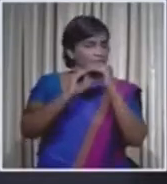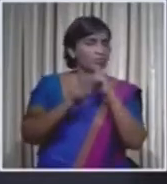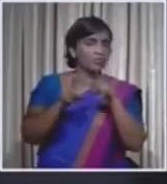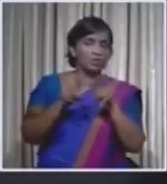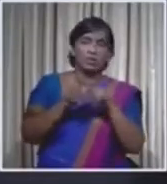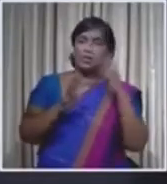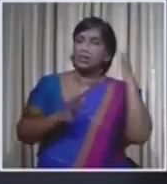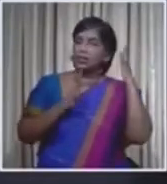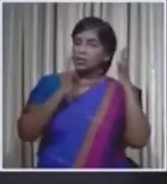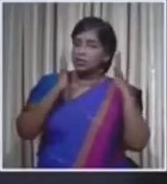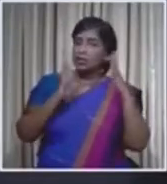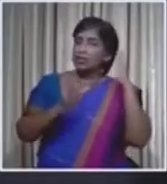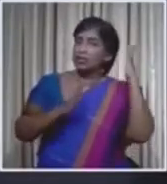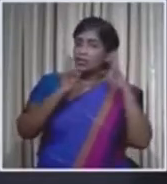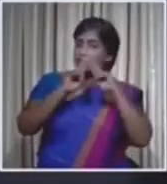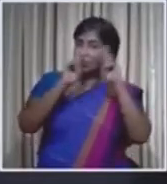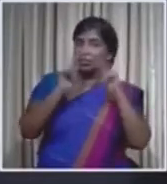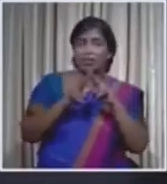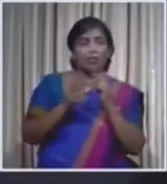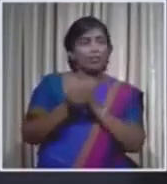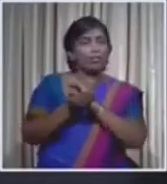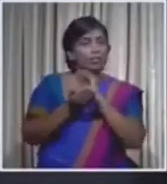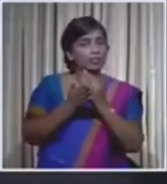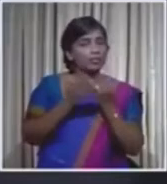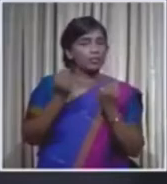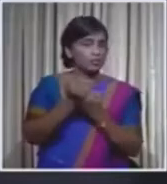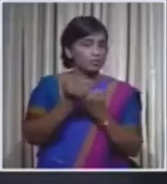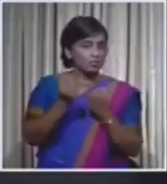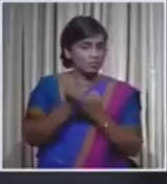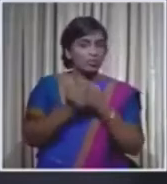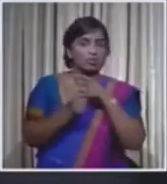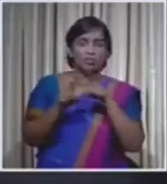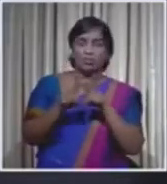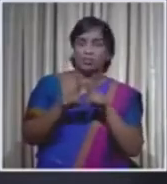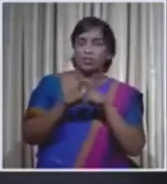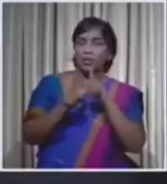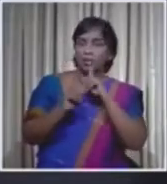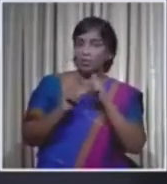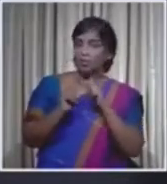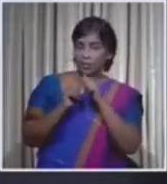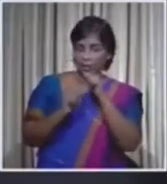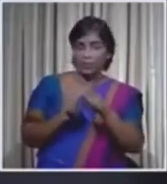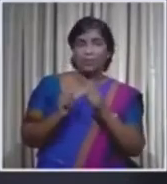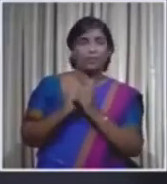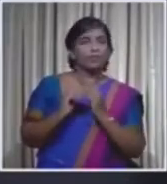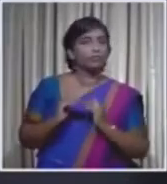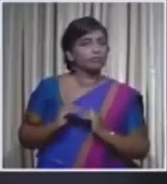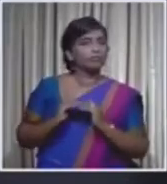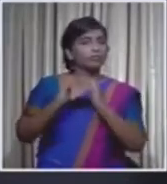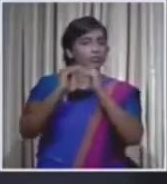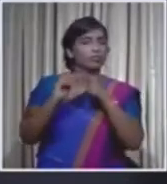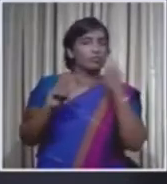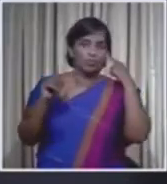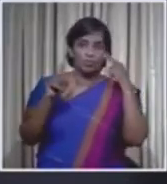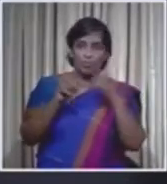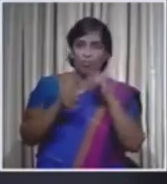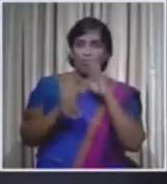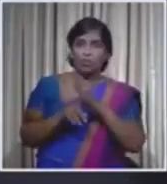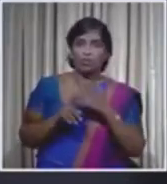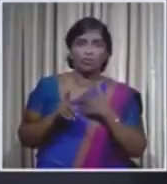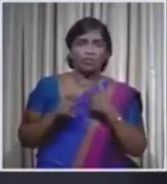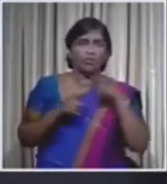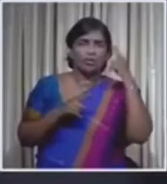monetary cooperation through a permanent institution එහෙනම් අපිට දැන් ජාත්‍යන්තර වශයෙන් කරන අපිට IMF එකට යන්න වඩා නැහැ අපි ගිහින්